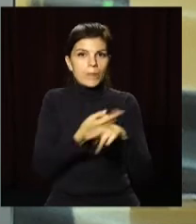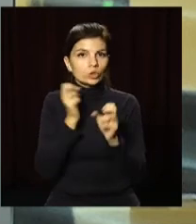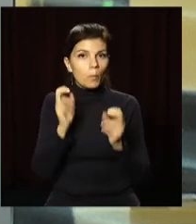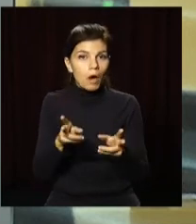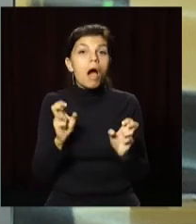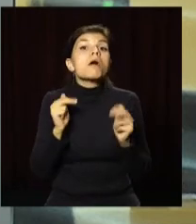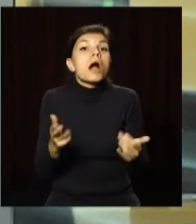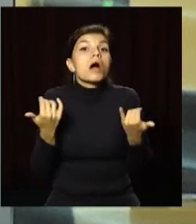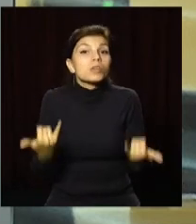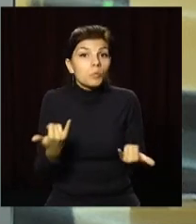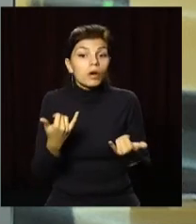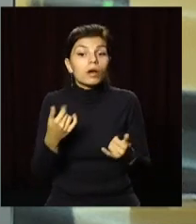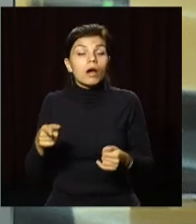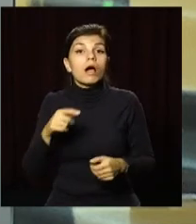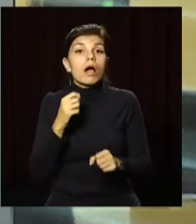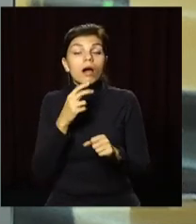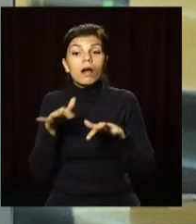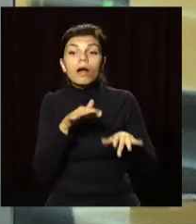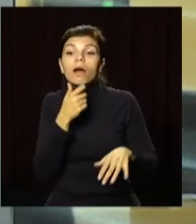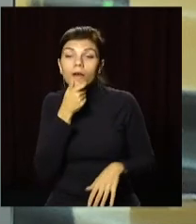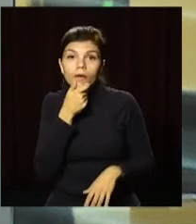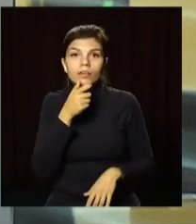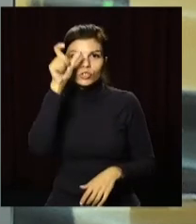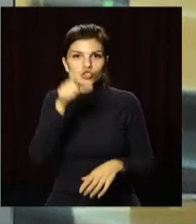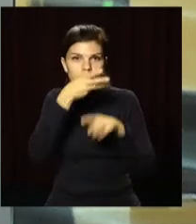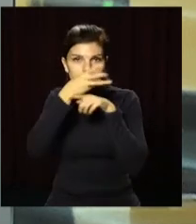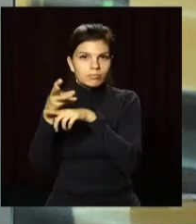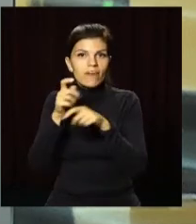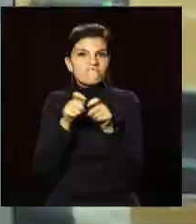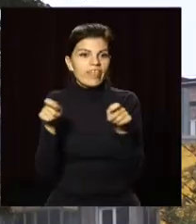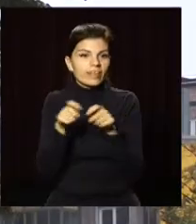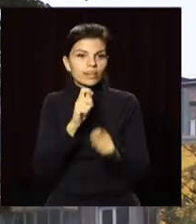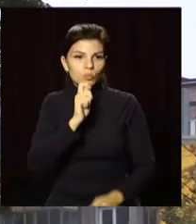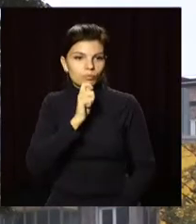Як тепер працює транспортна розв'язка, бачила і знімальна група відкритого.